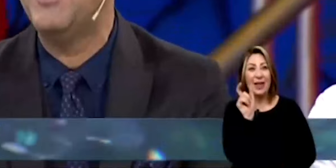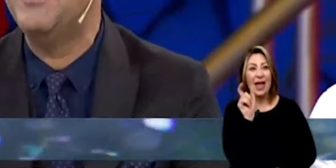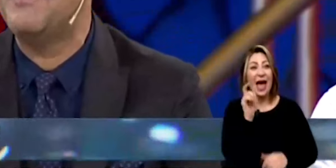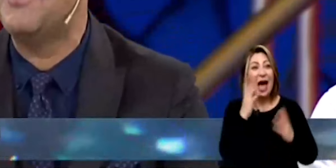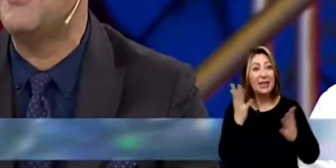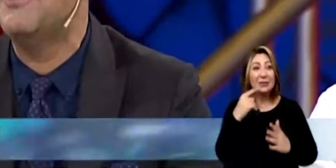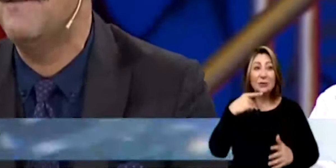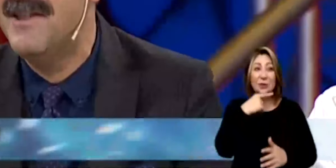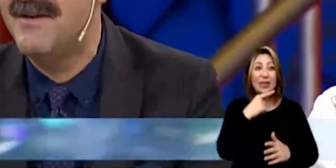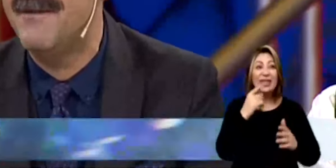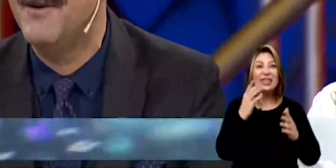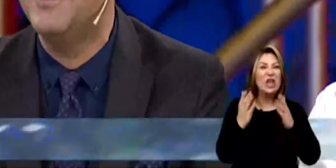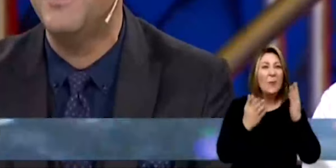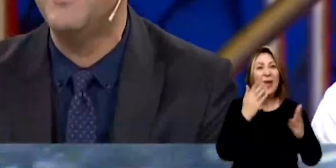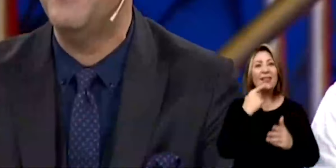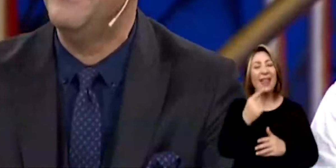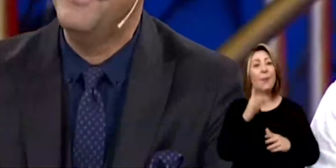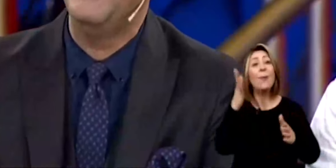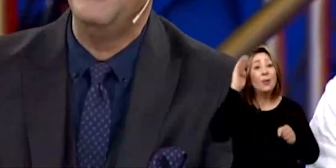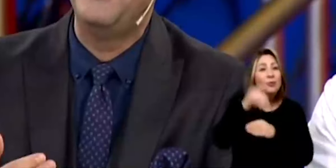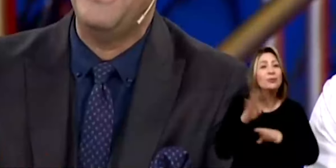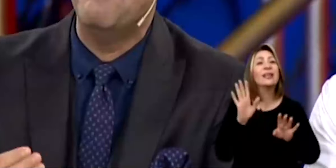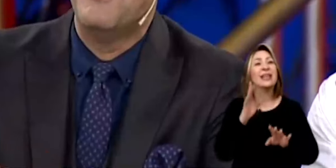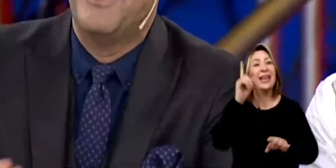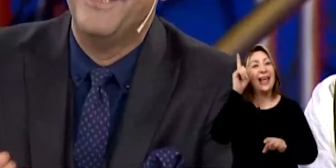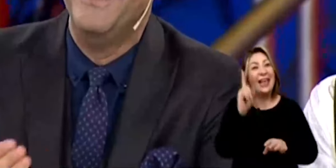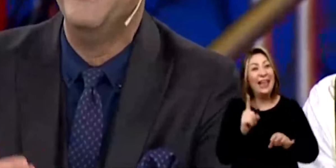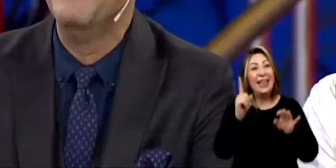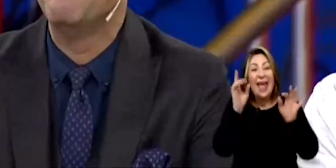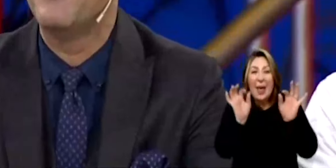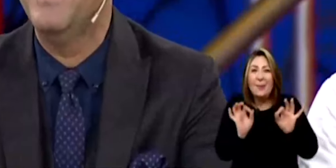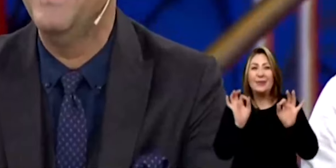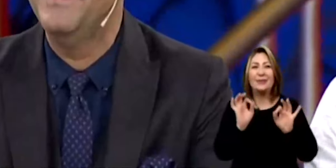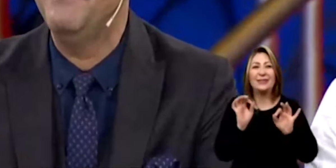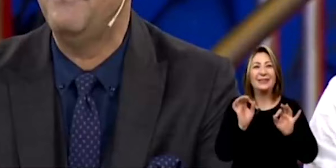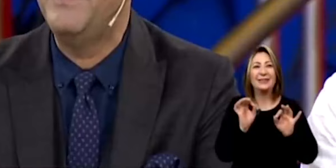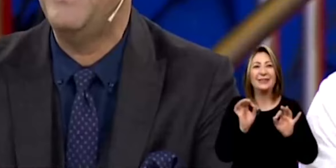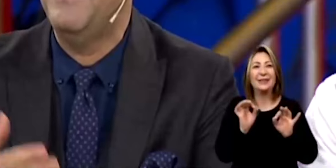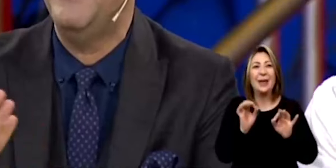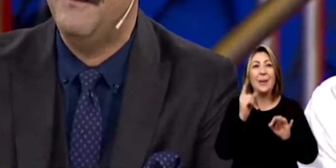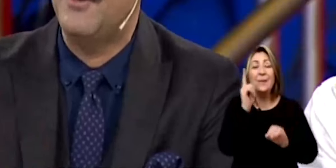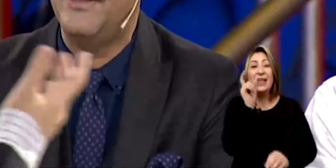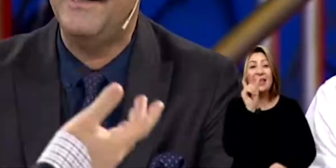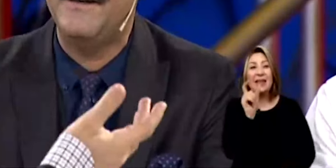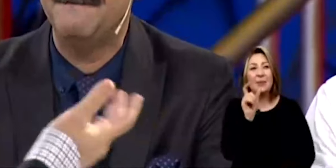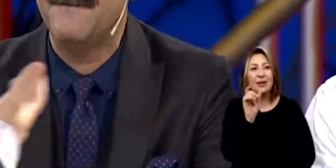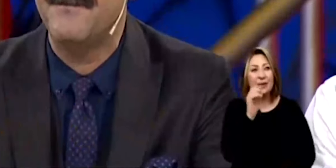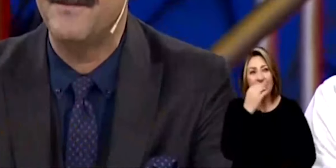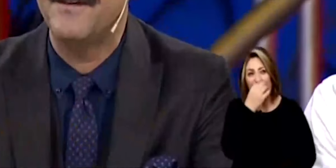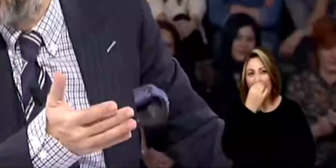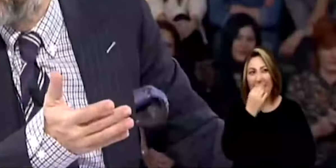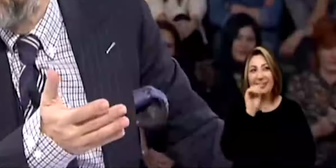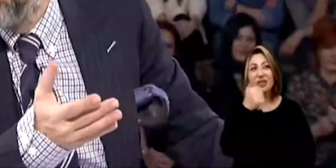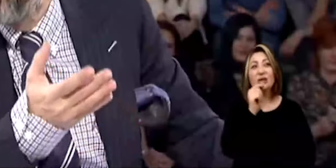azıcık zorlanırsam işte şeymeyi derim. Onun için aldanmayın. İlk en başlarını bir kelimeyi hani Hüseyin'e söylerken... Hüseyin'e bir şey oldu,